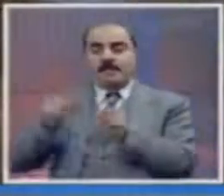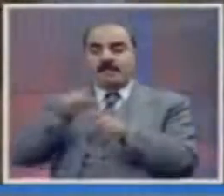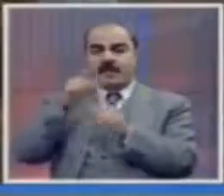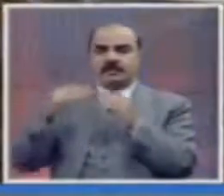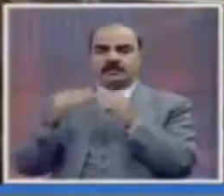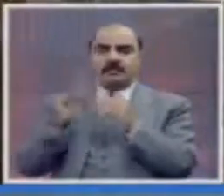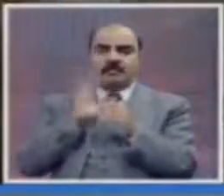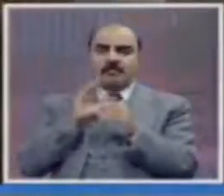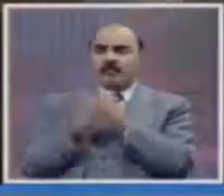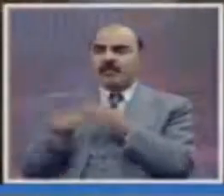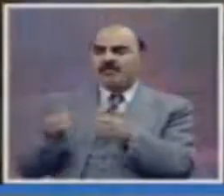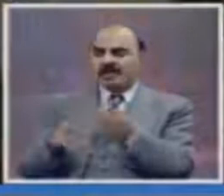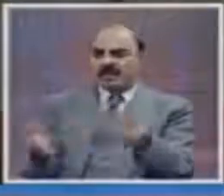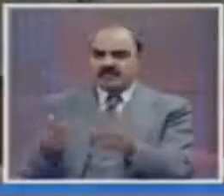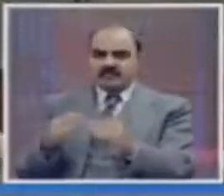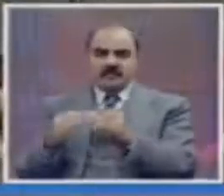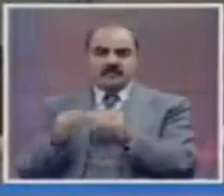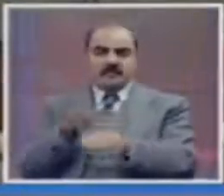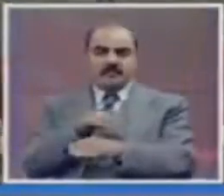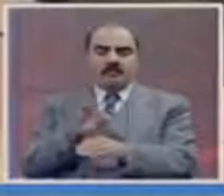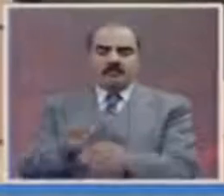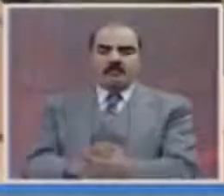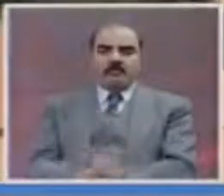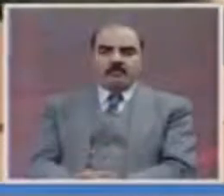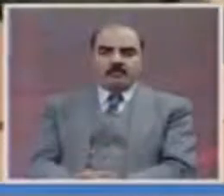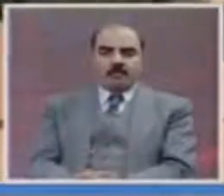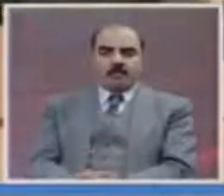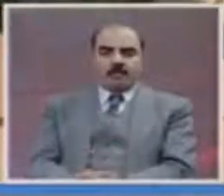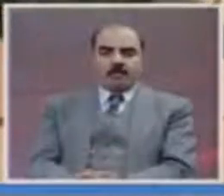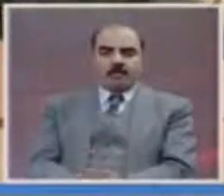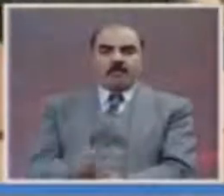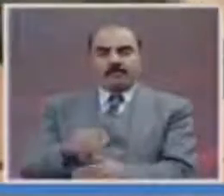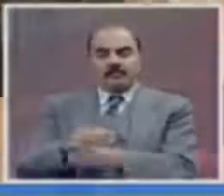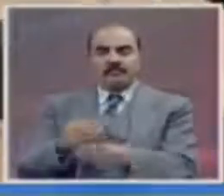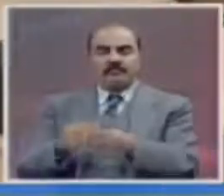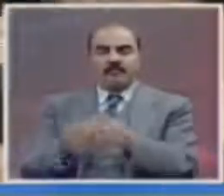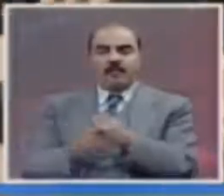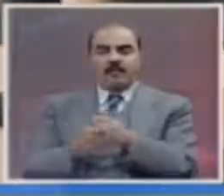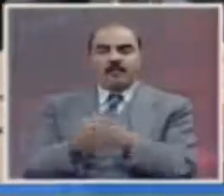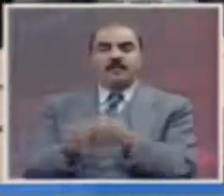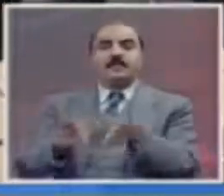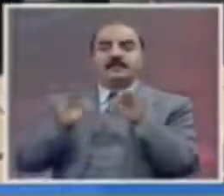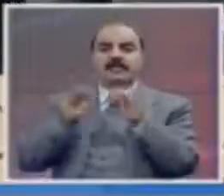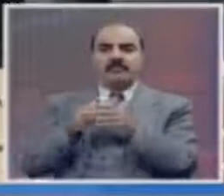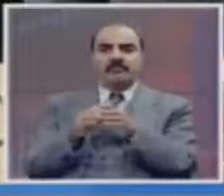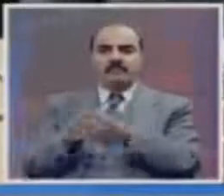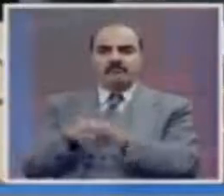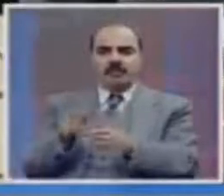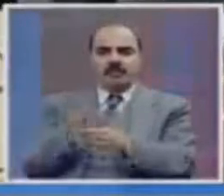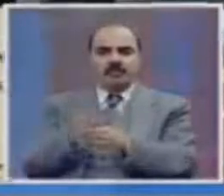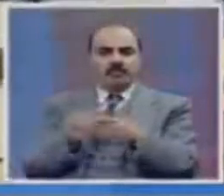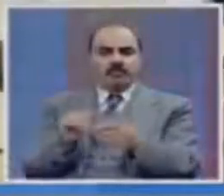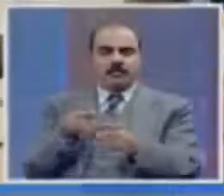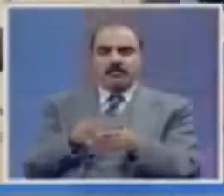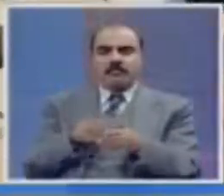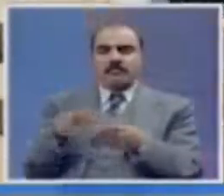في قبول الطلاب واستراتيجيات التعلم. وضعوا حجر الأساس للجامعة الأهلية ببني سويف أحد أهم